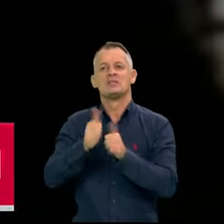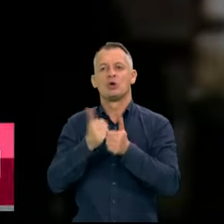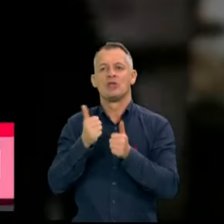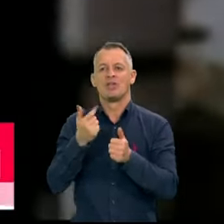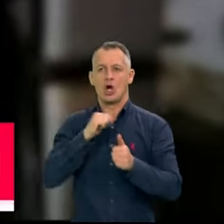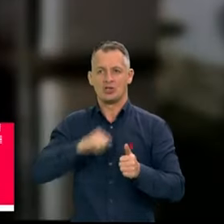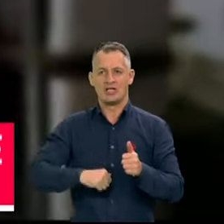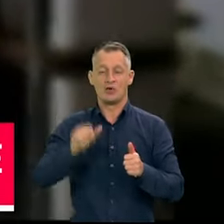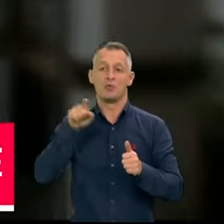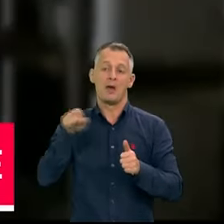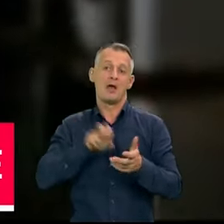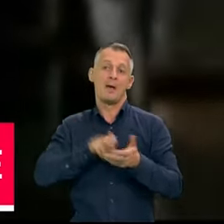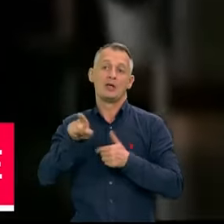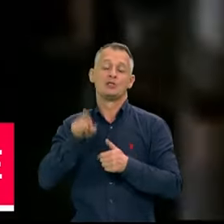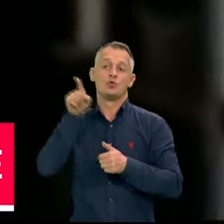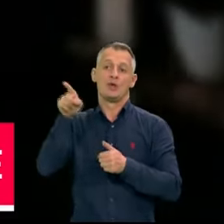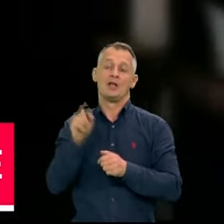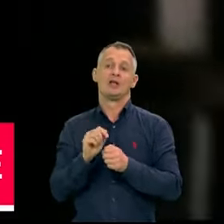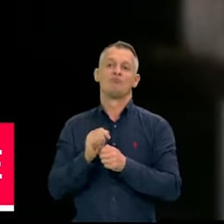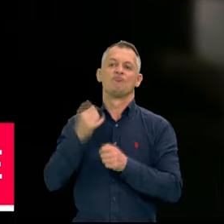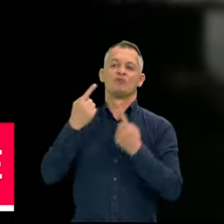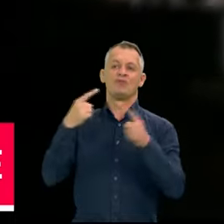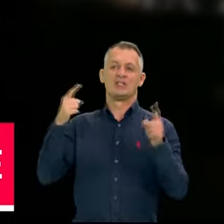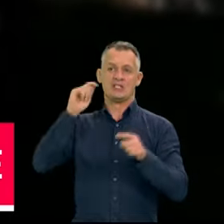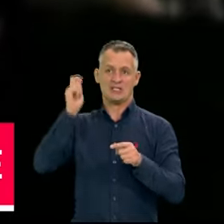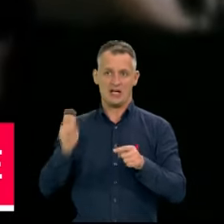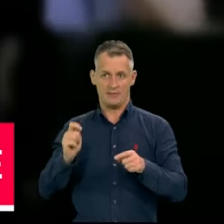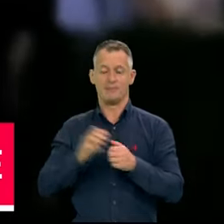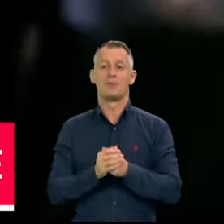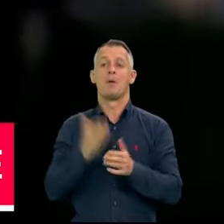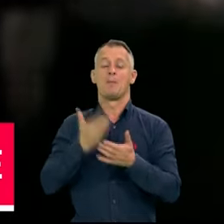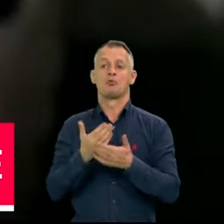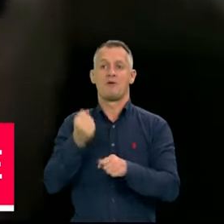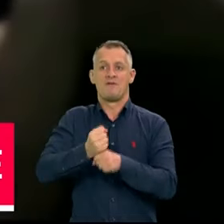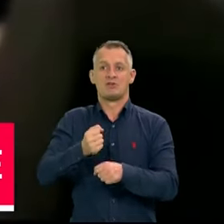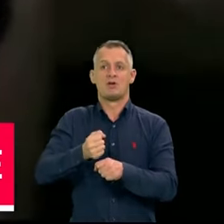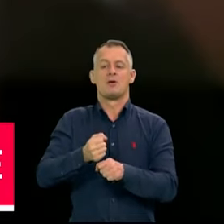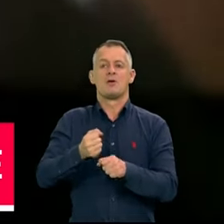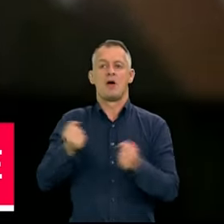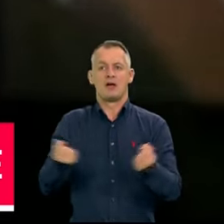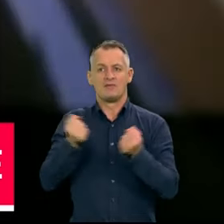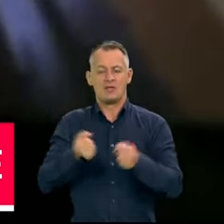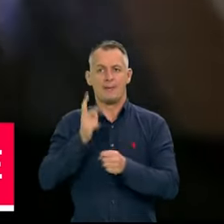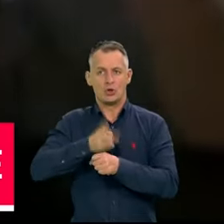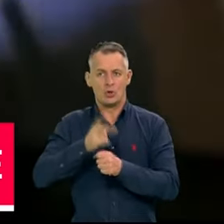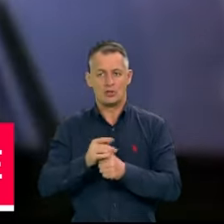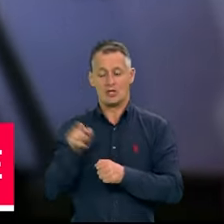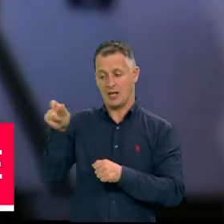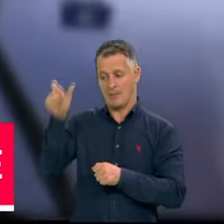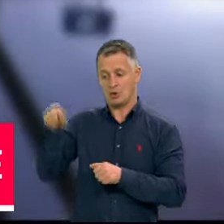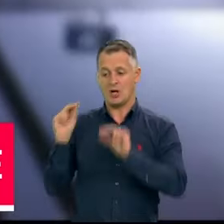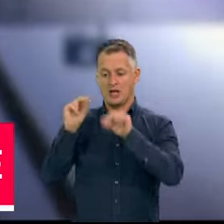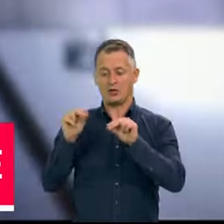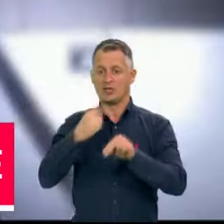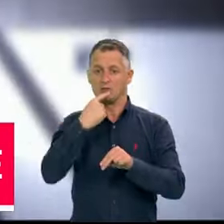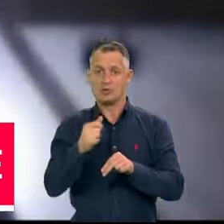transportat în țară și în străinătate în Germania în Monaco și și În Letonia pentru practicarea prostituției antrenorul le a spus sportivelor pe care le a